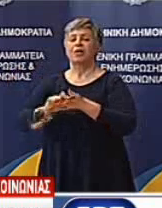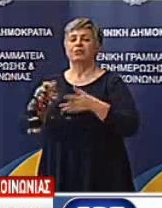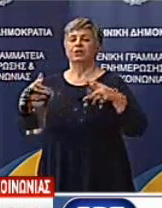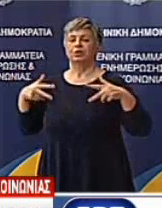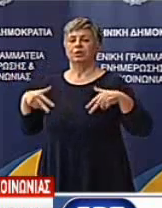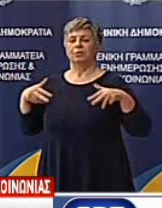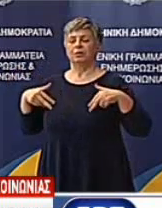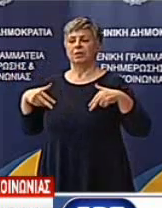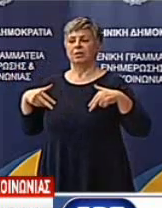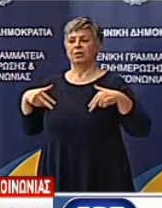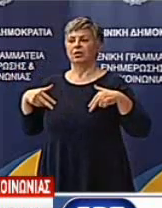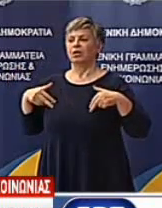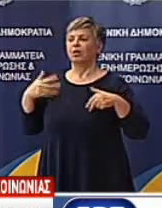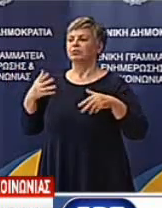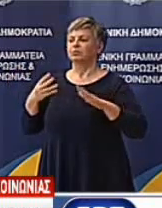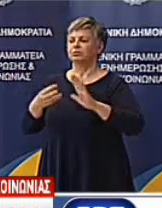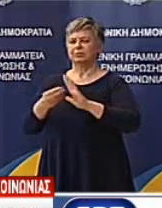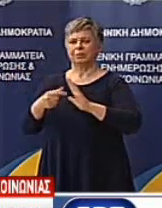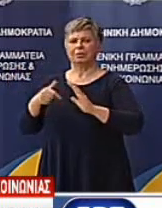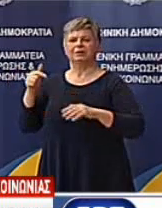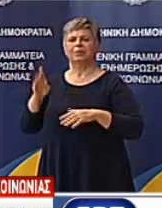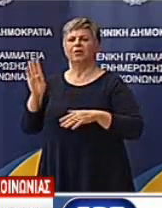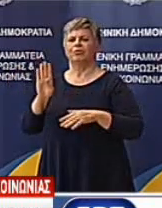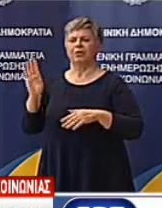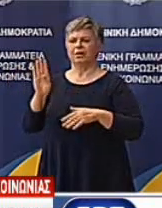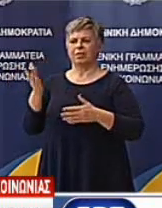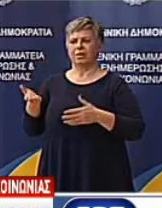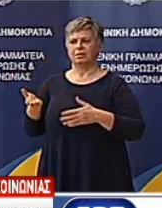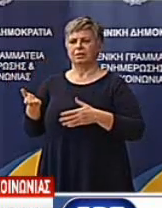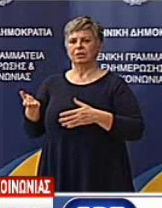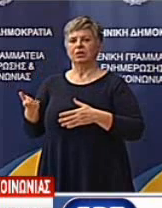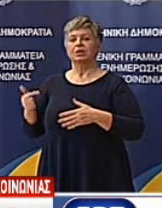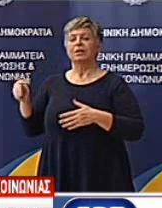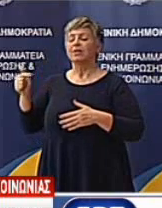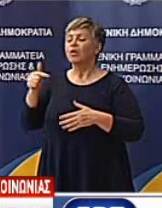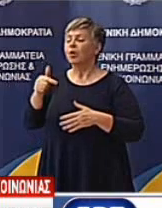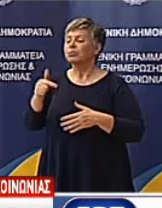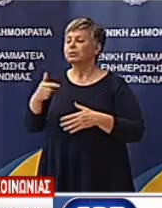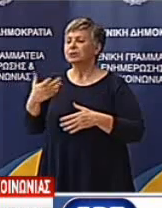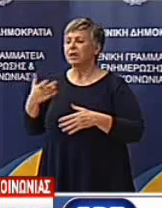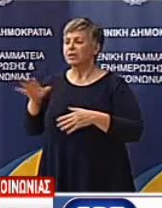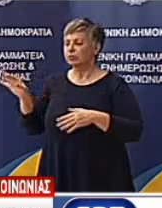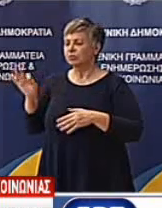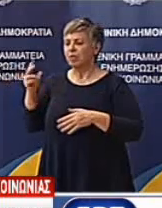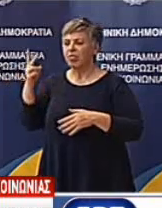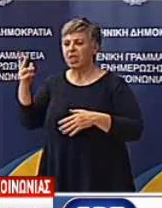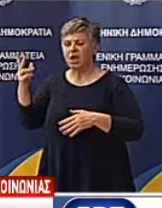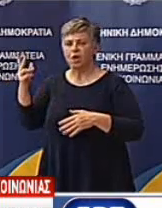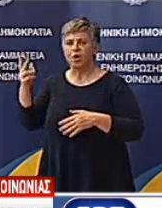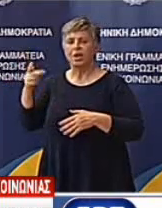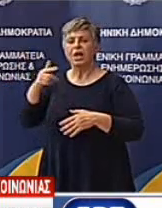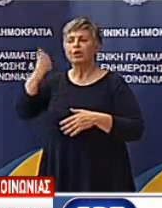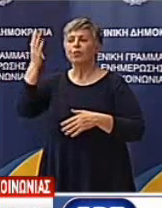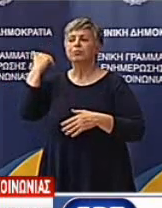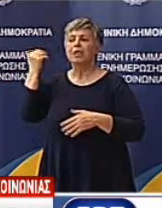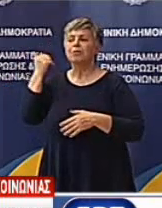κύριου Βαναρδάκη είναι 2 σε αντίθεση με τους 51 του κύριου Μητσοτάκη όταν ήταν υπουργός. Αυτό είναι ένα από τα παραδείγματα. Δεν